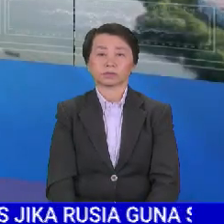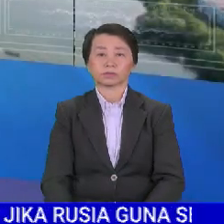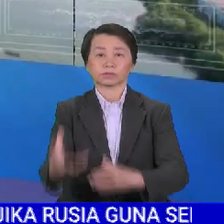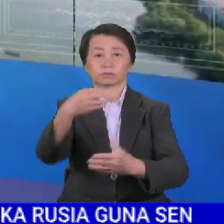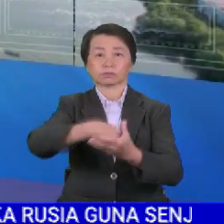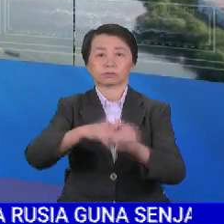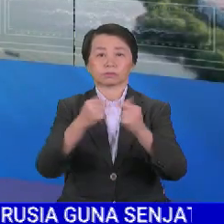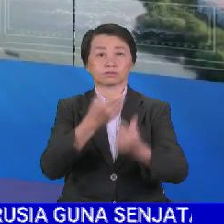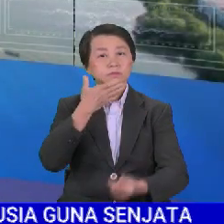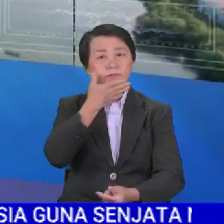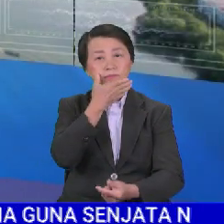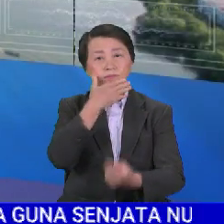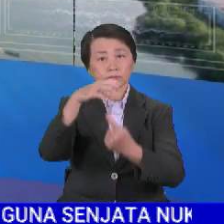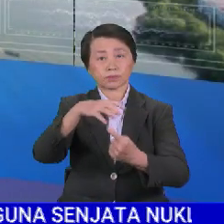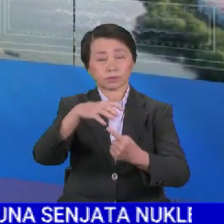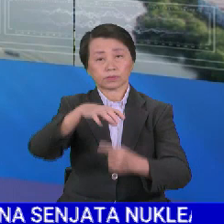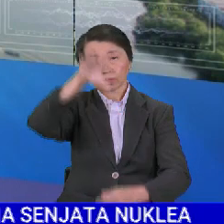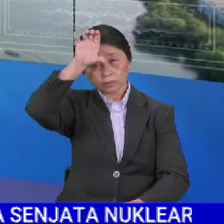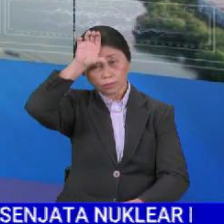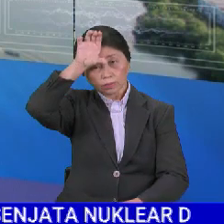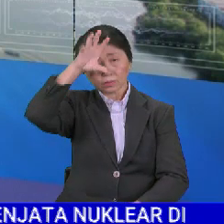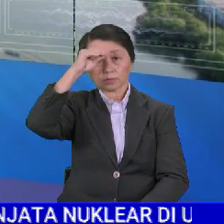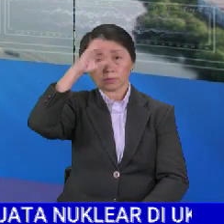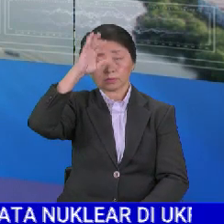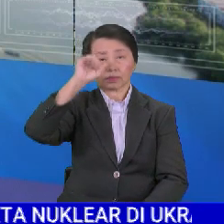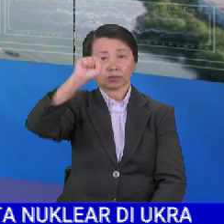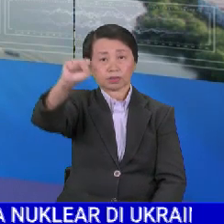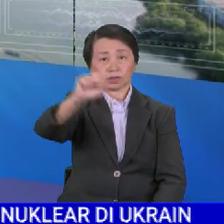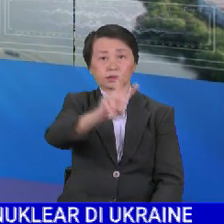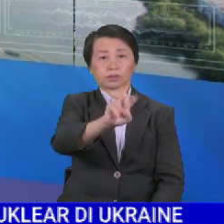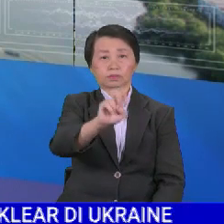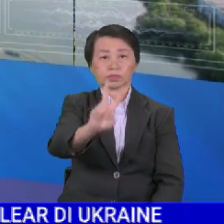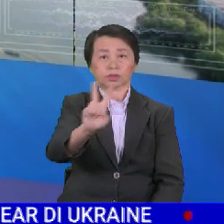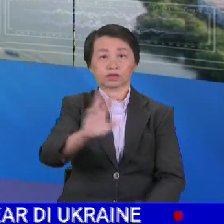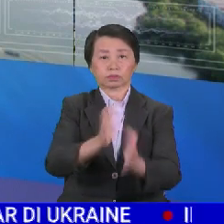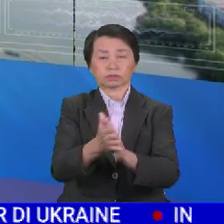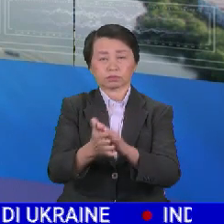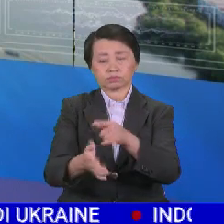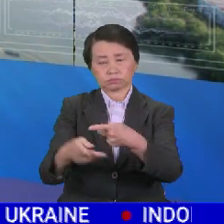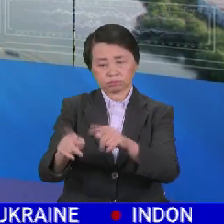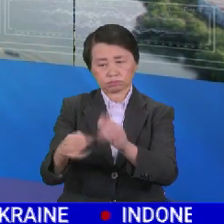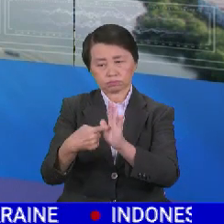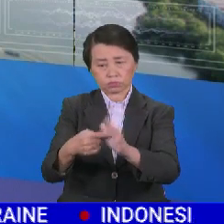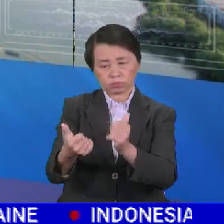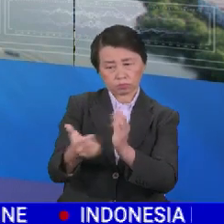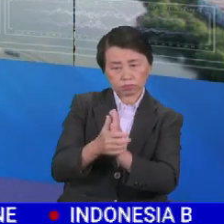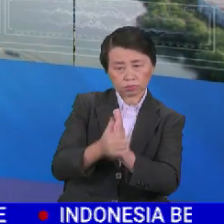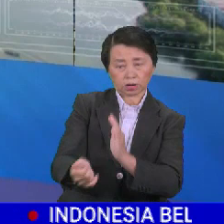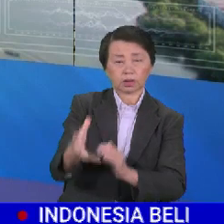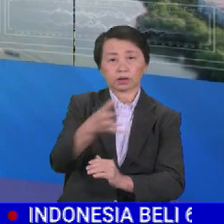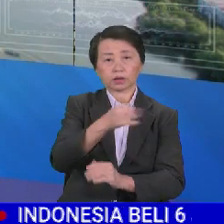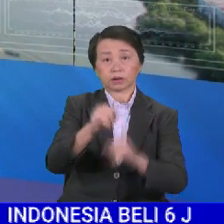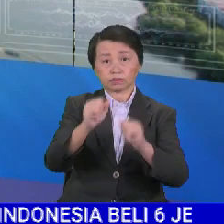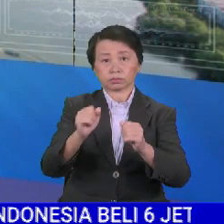Penglibatan golongan muda dalam kejohanan sepak takraw lelaki terbuka Sabah 2022 menjadi platform menunjulkan bakat